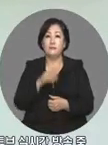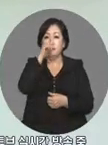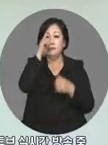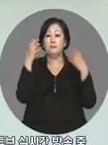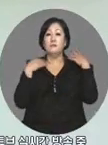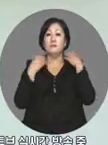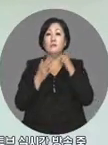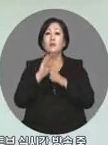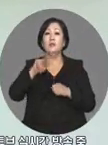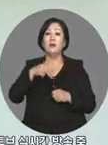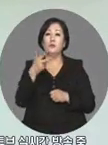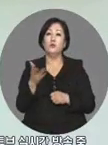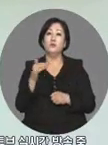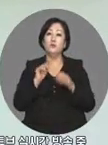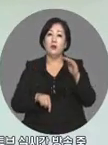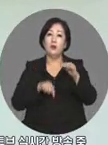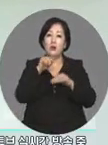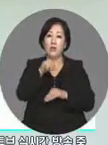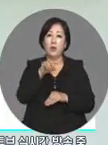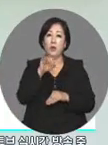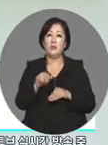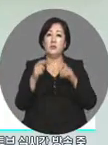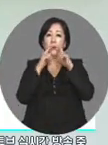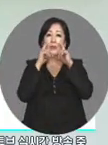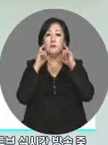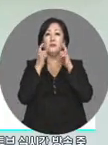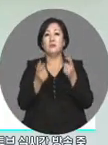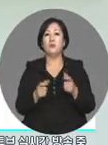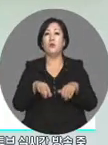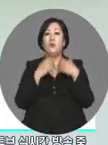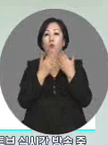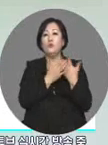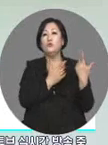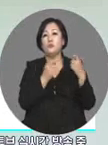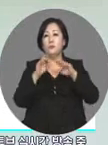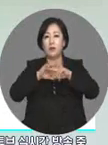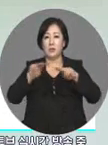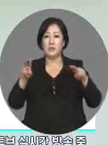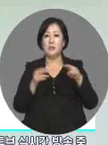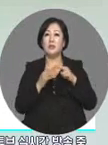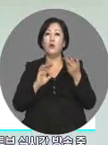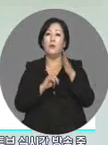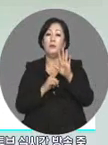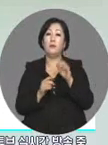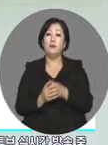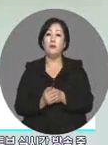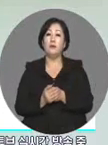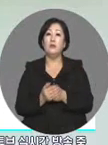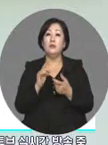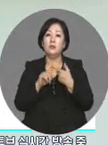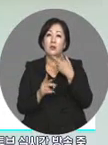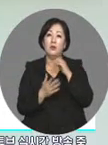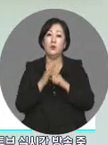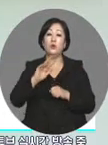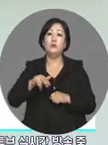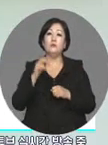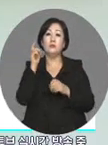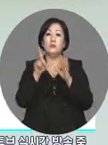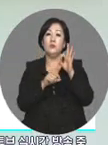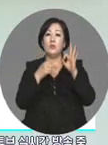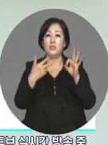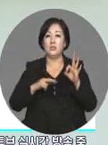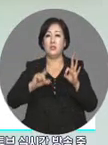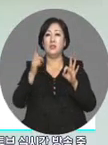정부가 다음 주부터 야외에서의 마스크 착용 의무를 전면 해제한다고 발표했습니다. 이에 따라 다음 달